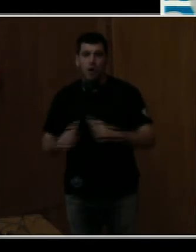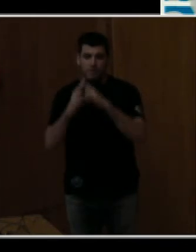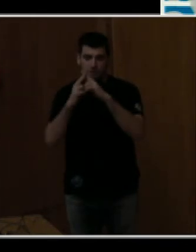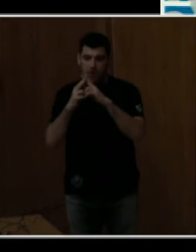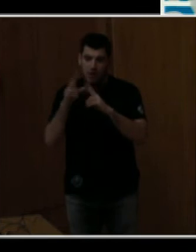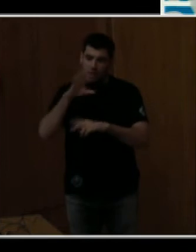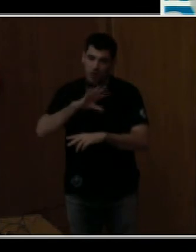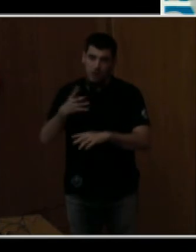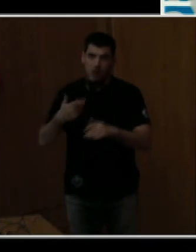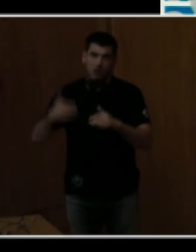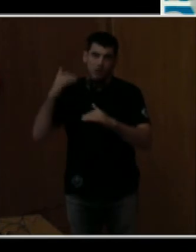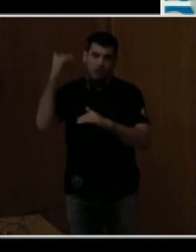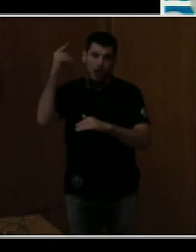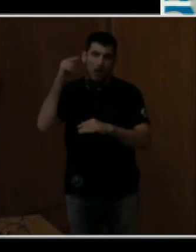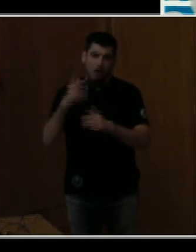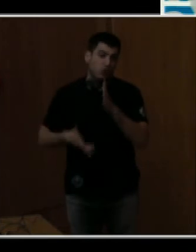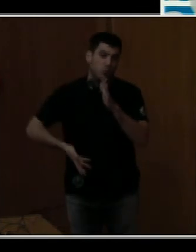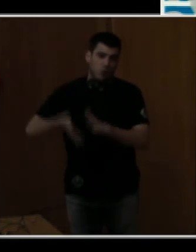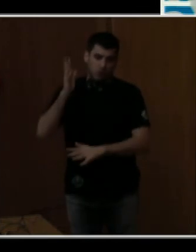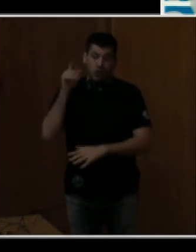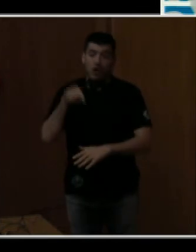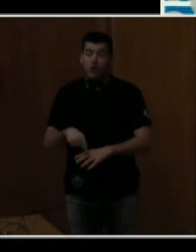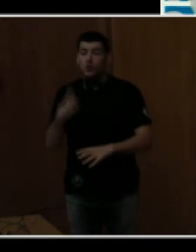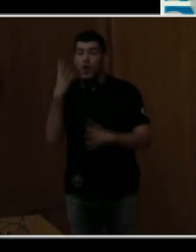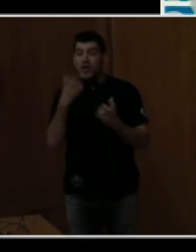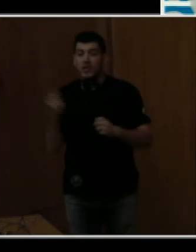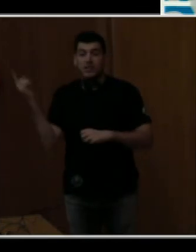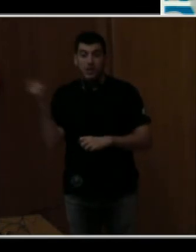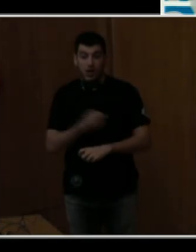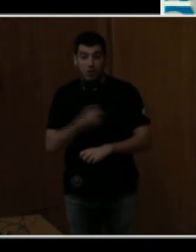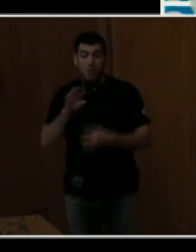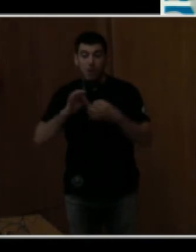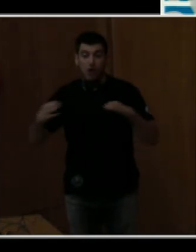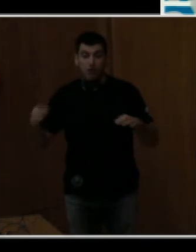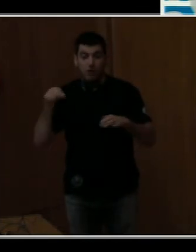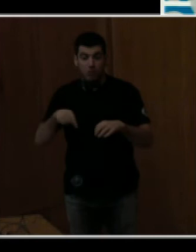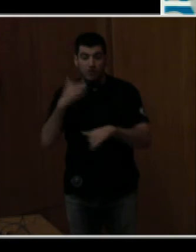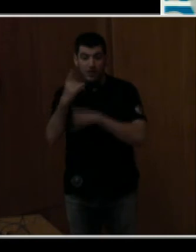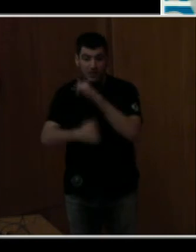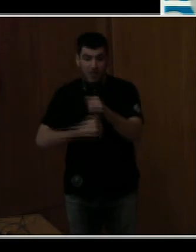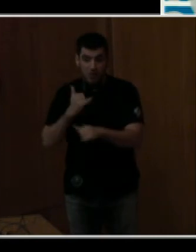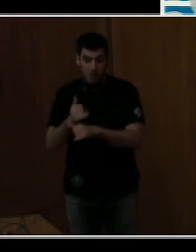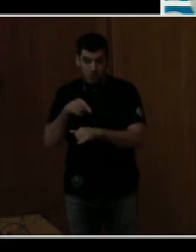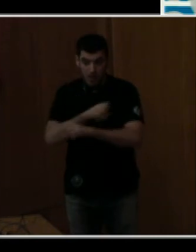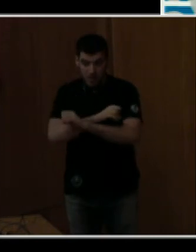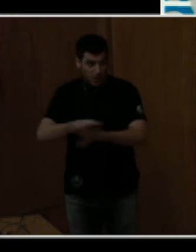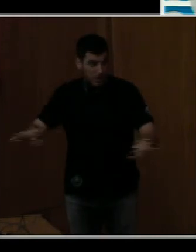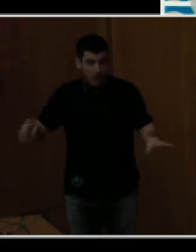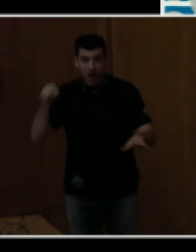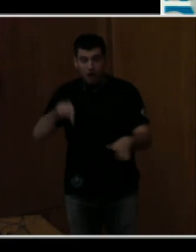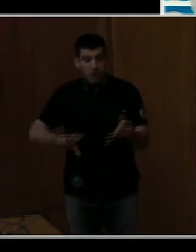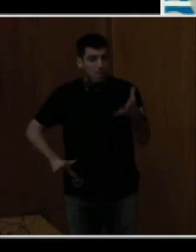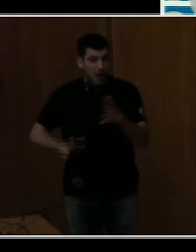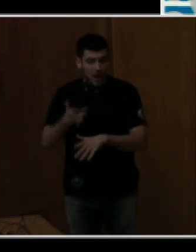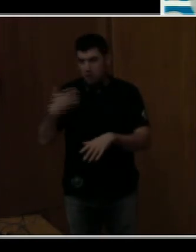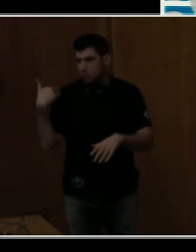Επίσης, ένα πάρα πολύ σημαντικό δεδομένο είναι ότι το 90% από την πληροφορία που αυτή τη στιγμή διακινείται στο ίντερνετ την έχουμε παράξει τα